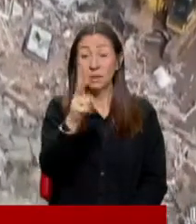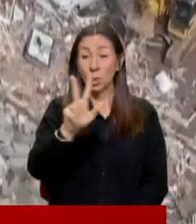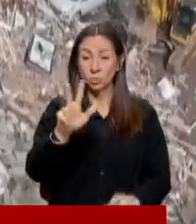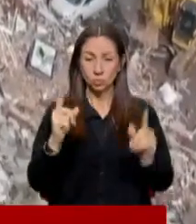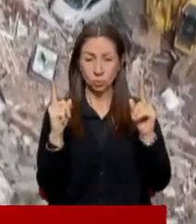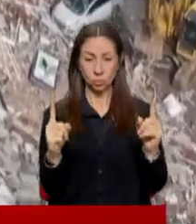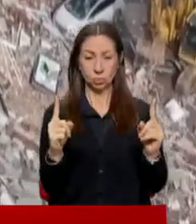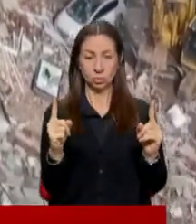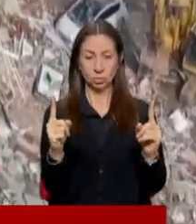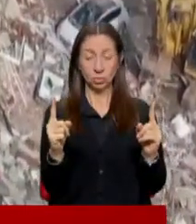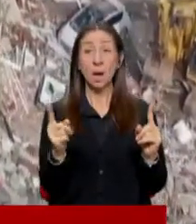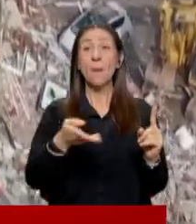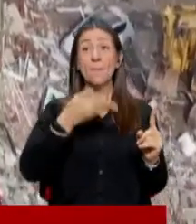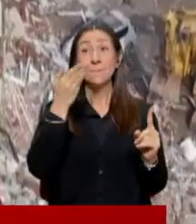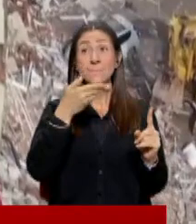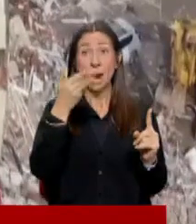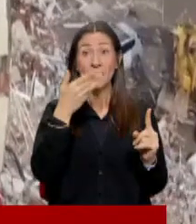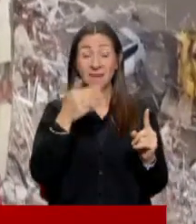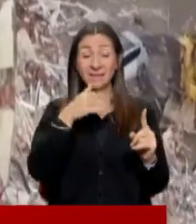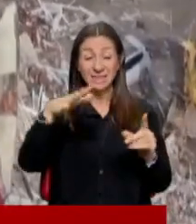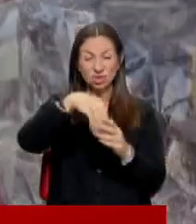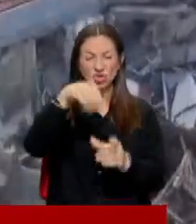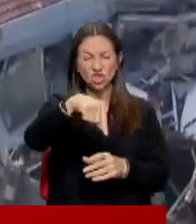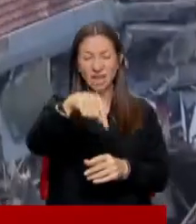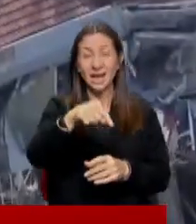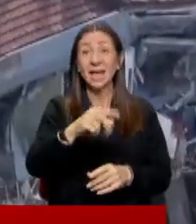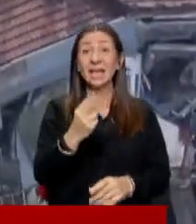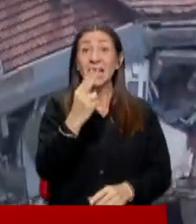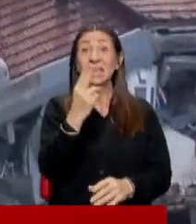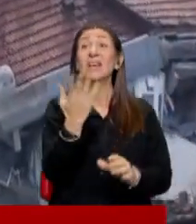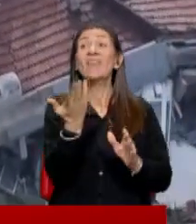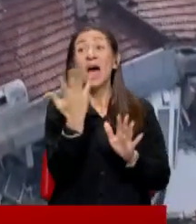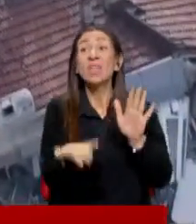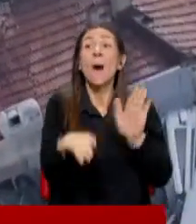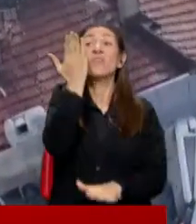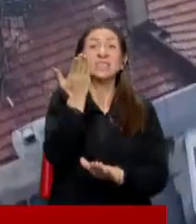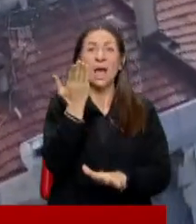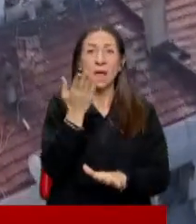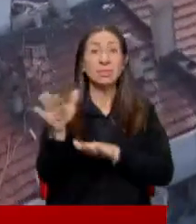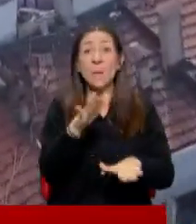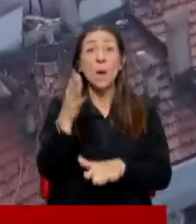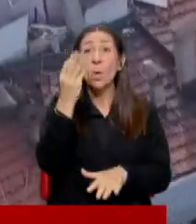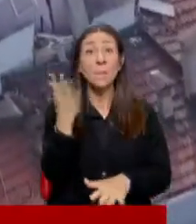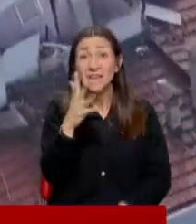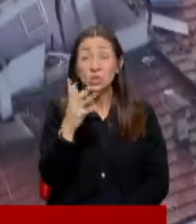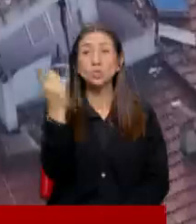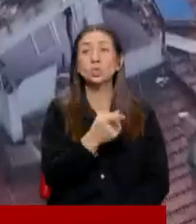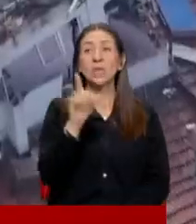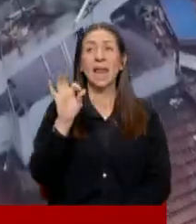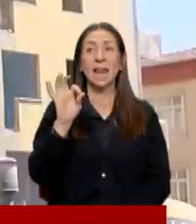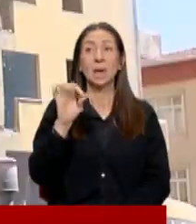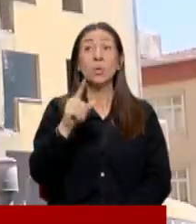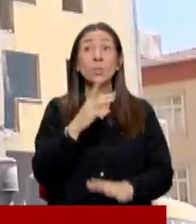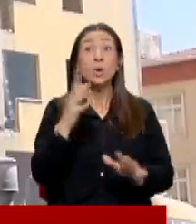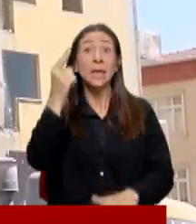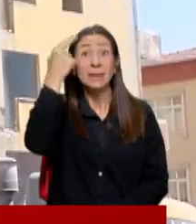arası Marmara Denizi içerisinde 7 ve daha büyük bir depremin olma olasılığı %50. Bu büyük bir